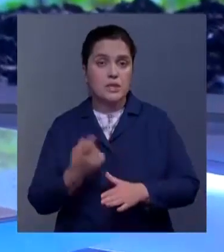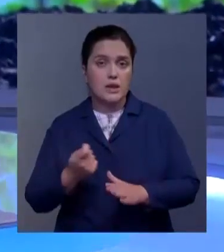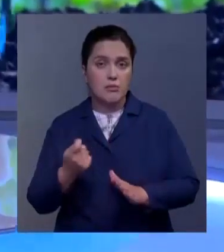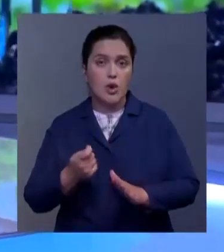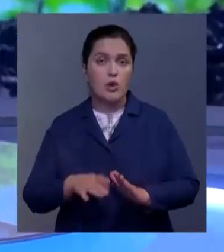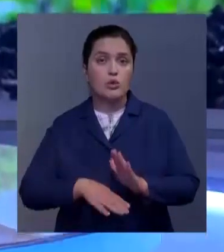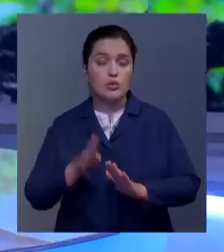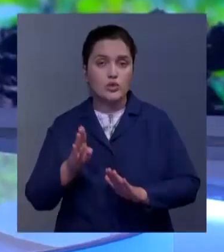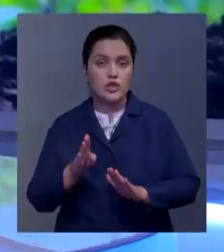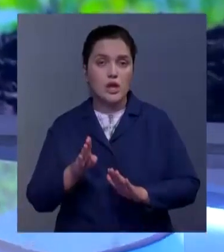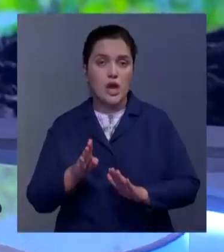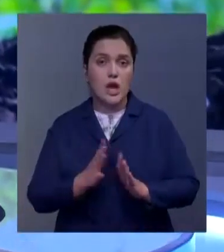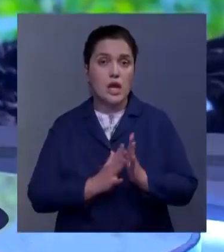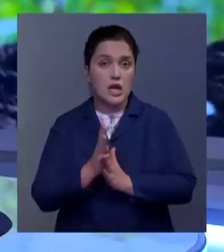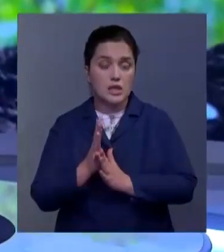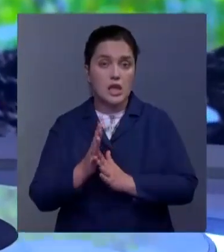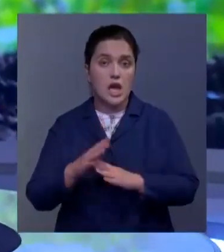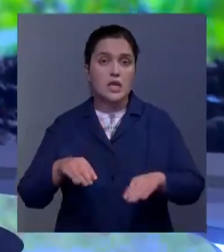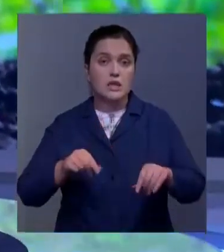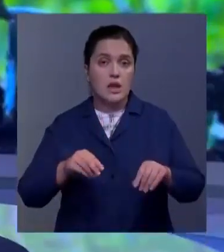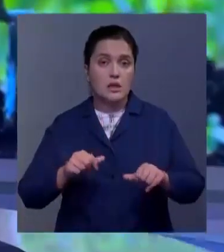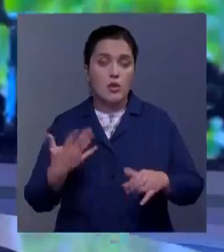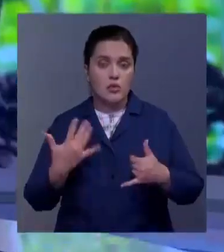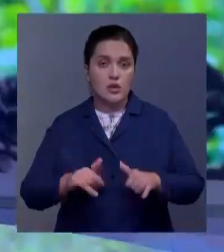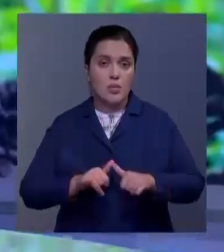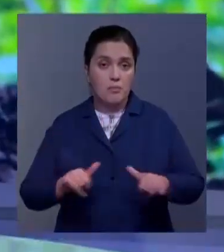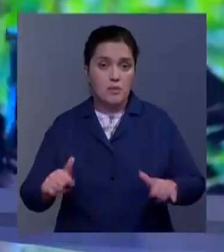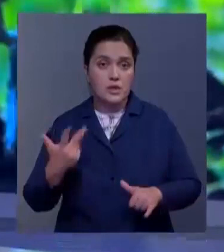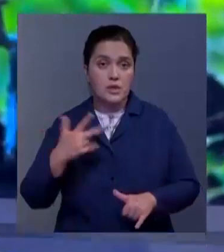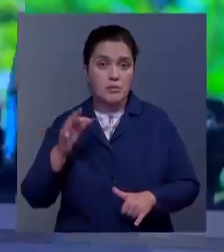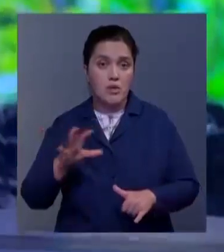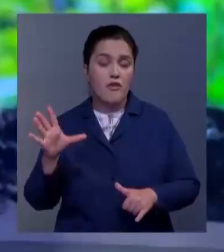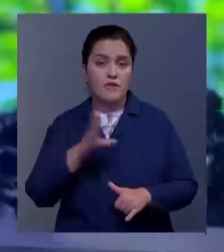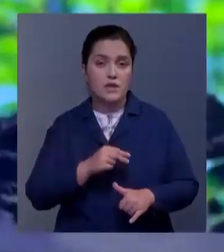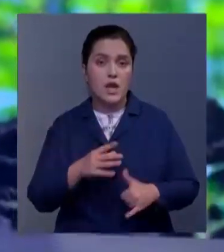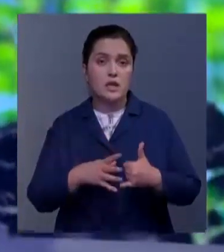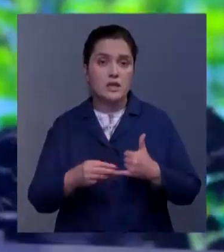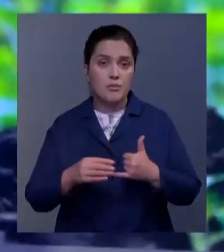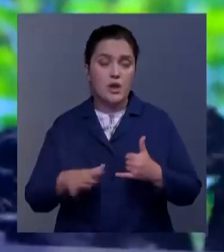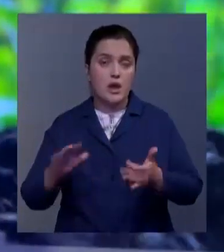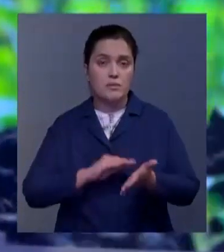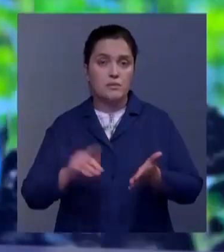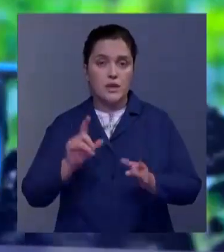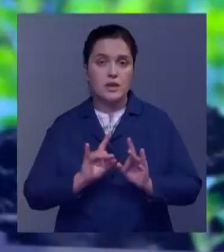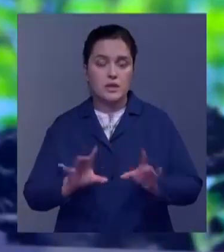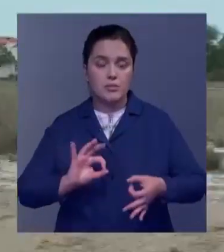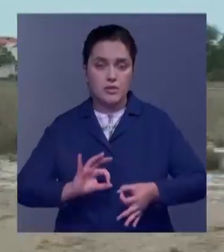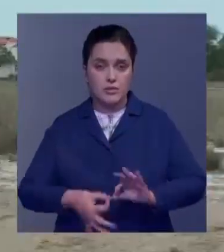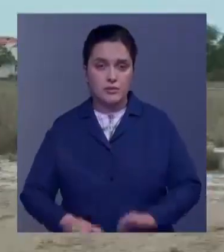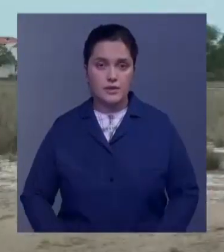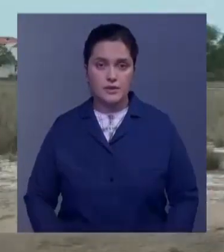в условиях засоления. Эта проблема уже распространилась на треть всех почв региона. Рауль Габитов расскажет подробнее.